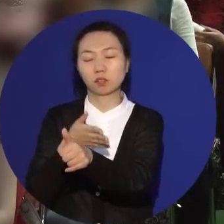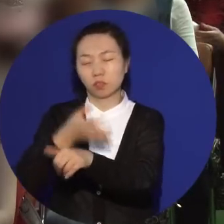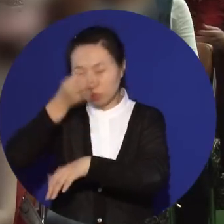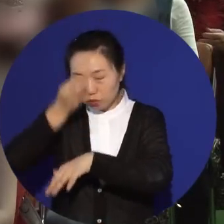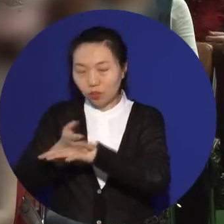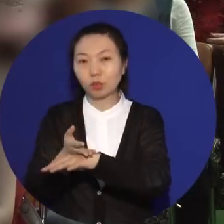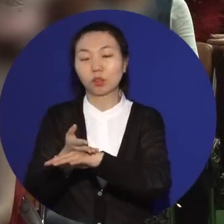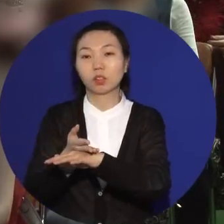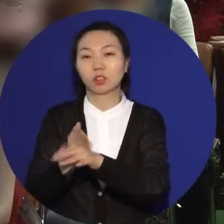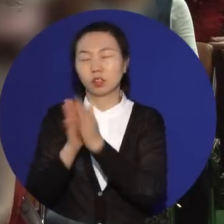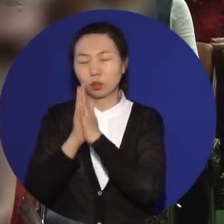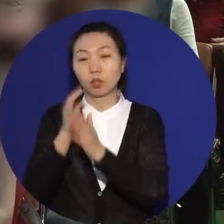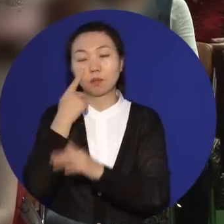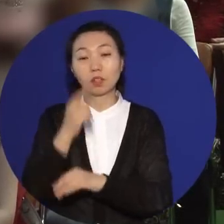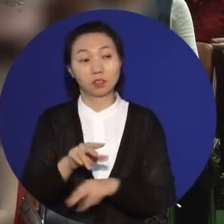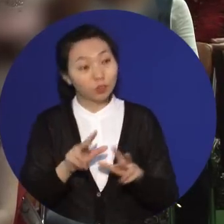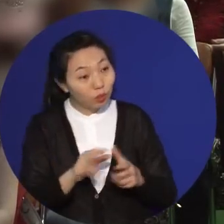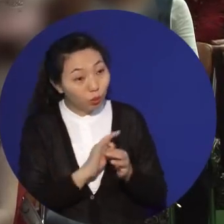해요?